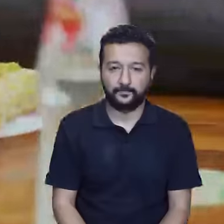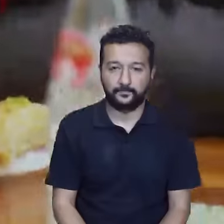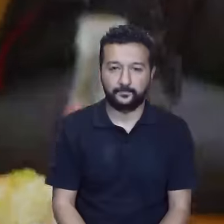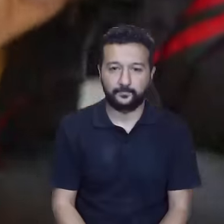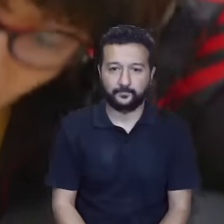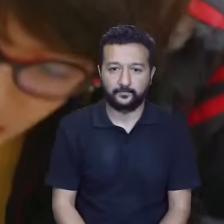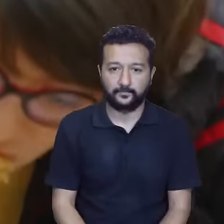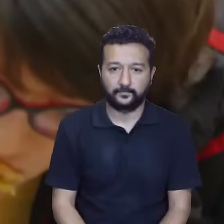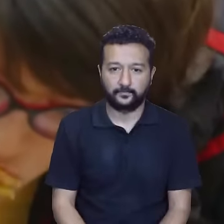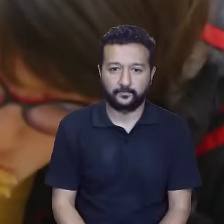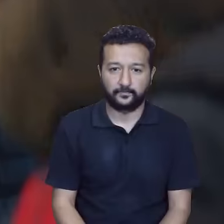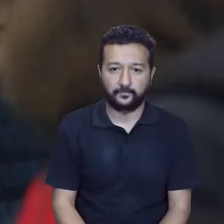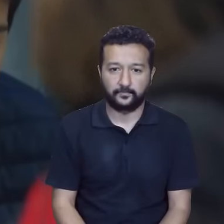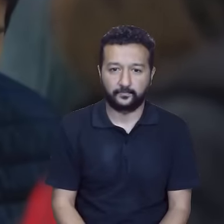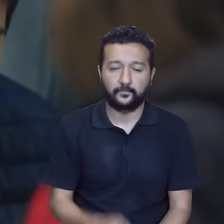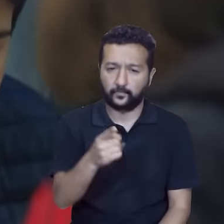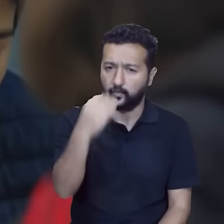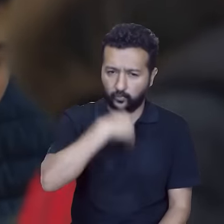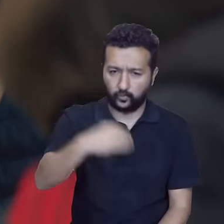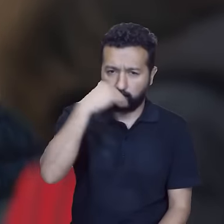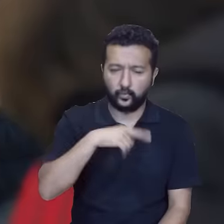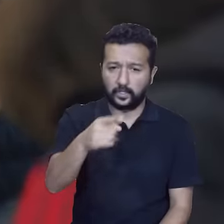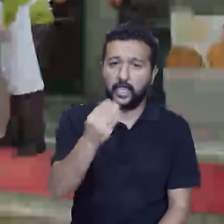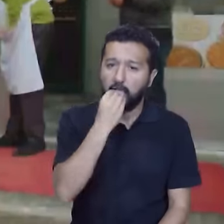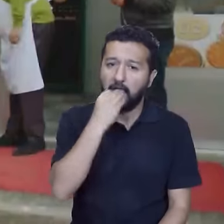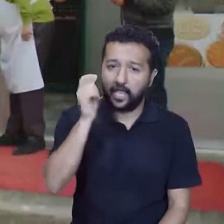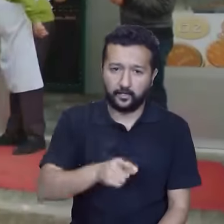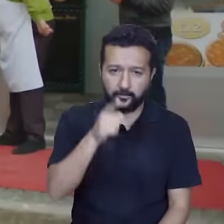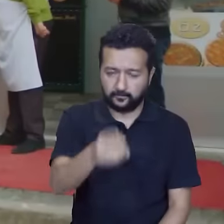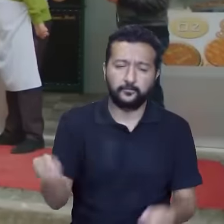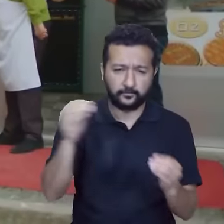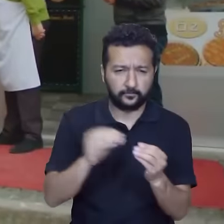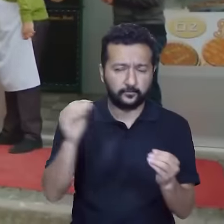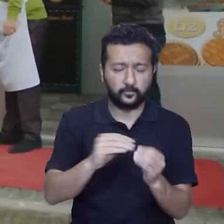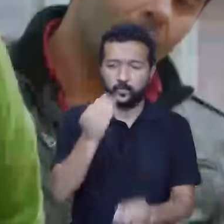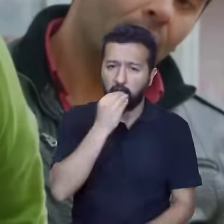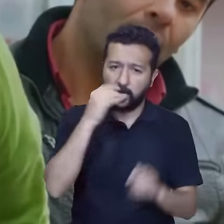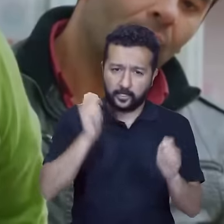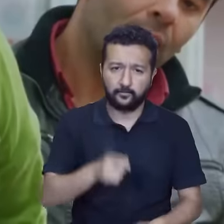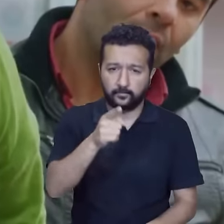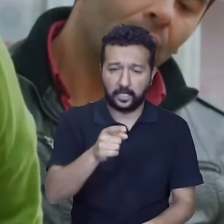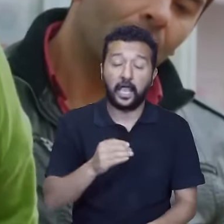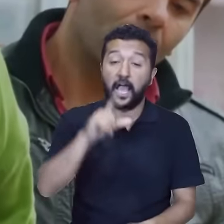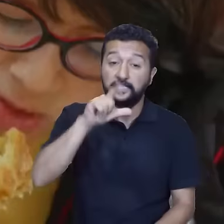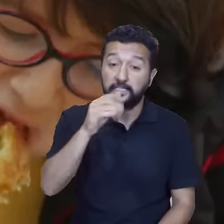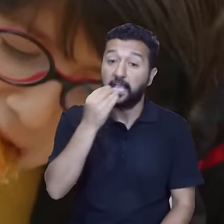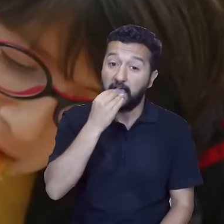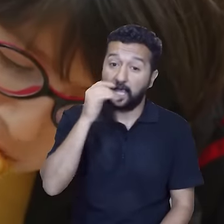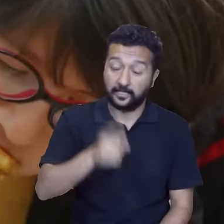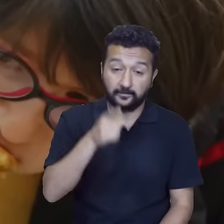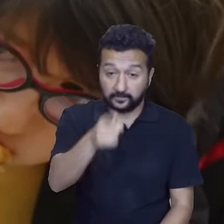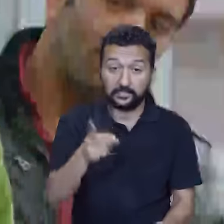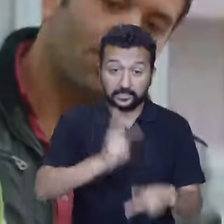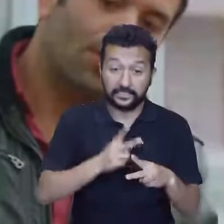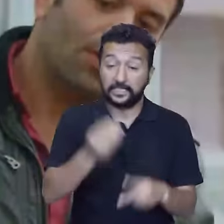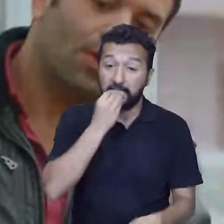kuş bakışı manzarası. Yut yut yut yut yut aç ağzını oğlum. Tanju ve Rıçan tatlı yiyorlar. Kocaman aç şu ağzını. Hadi bakayım aslanım. Oğlum hızlı